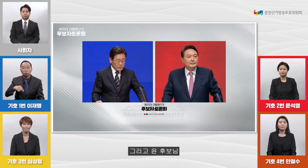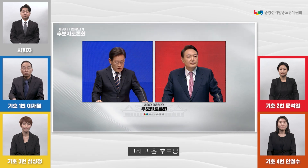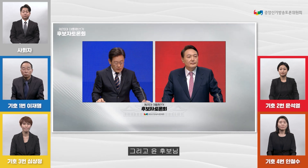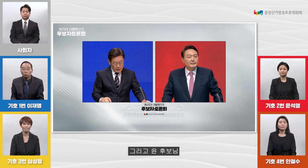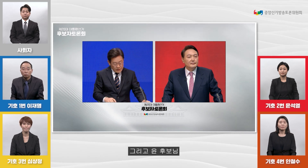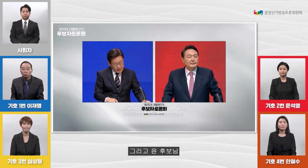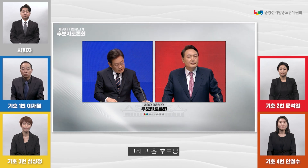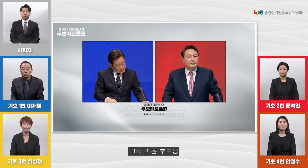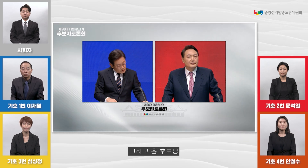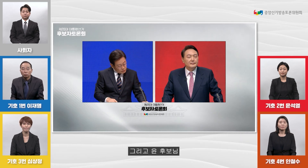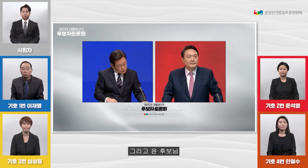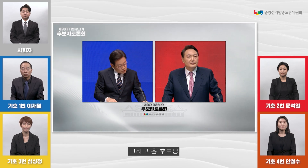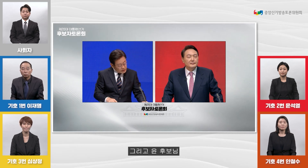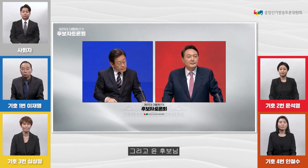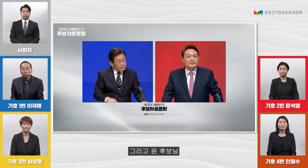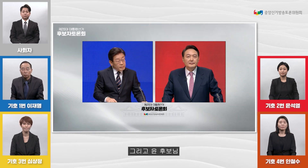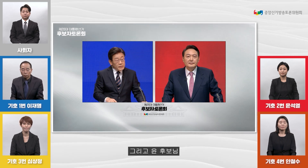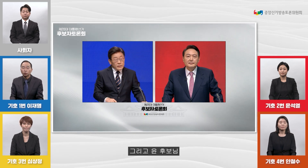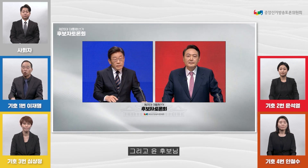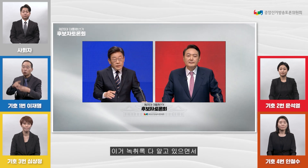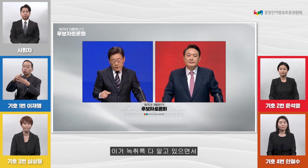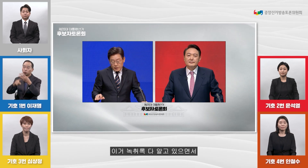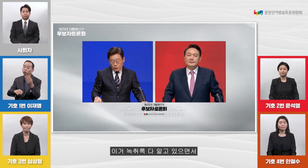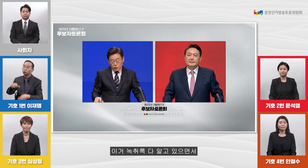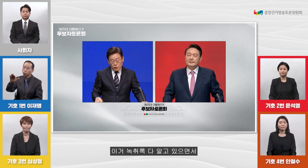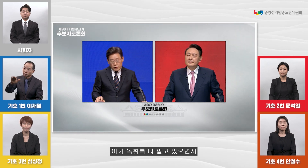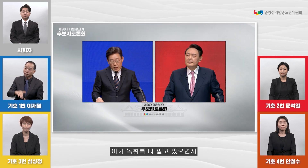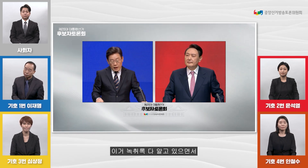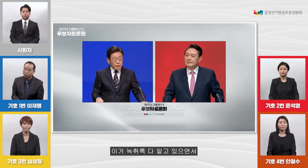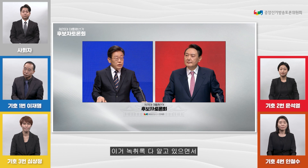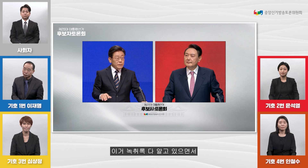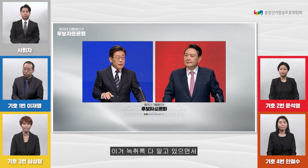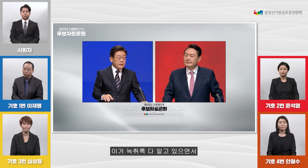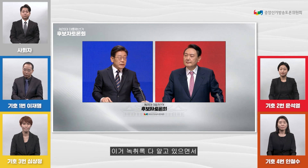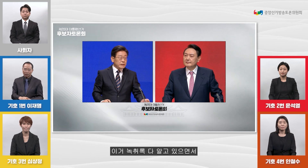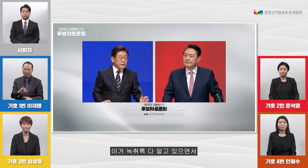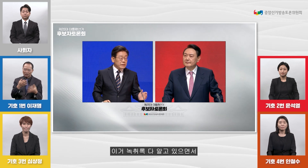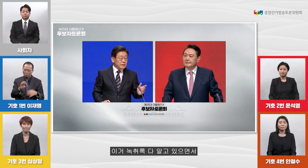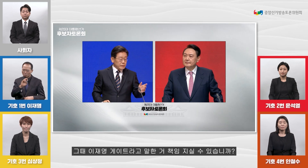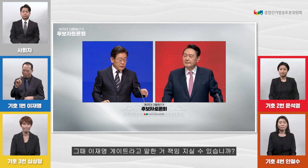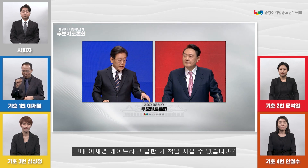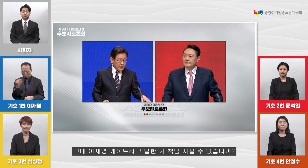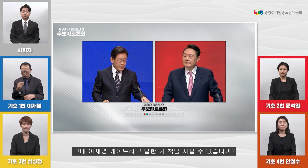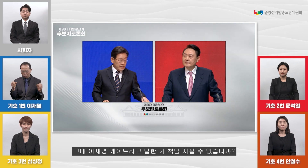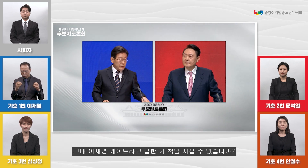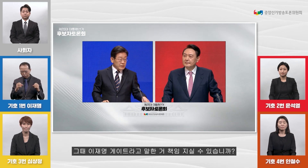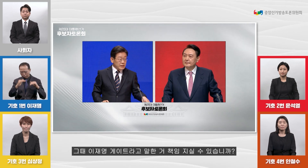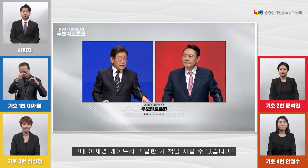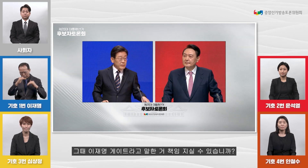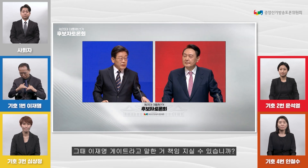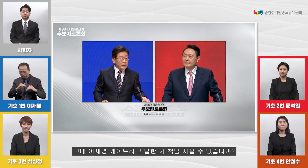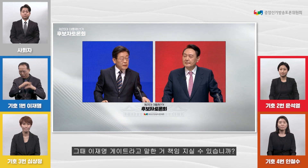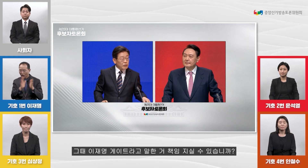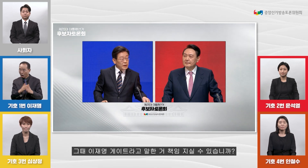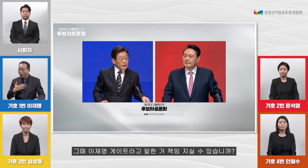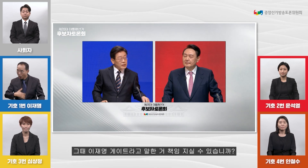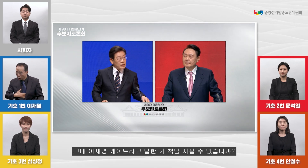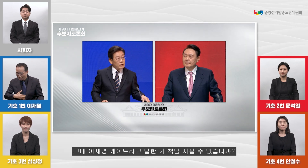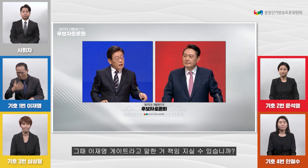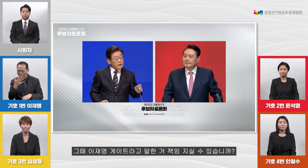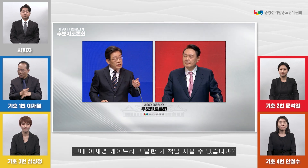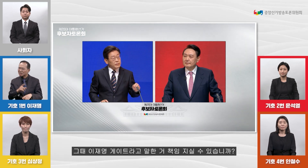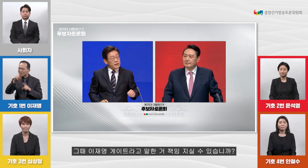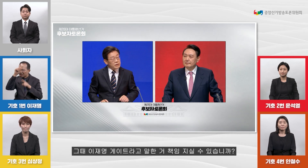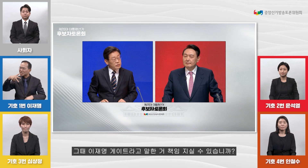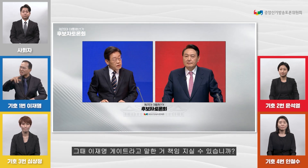그리고 윤 후보님 이거 녹취록 다 알고 있으면서 끝에 이재명 게이트라고